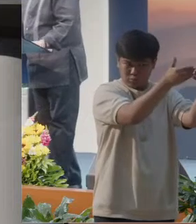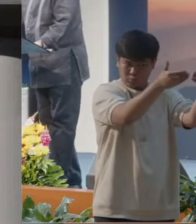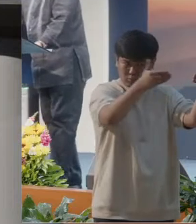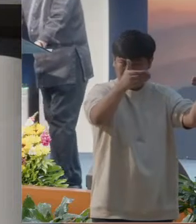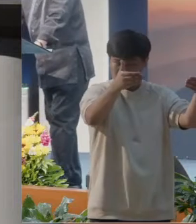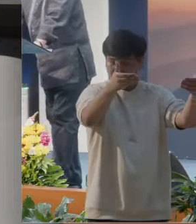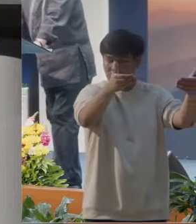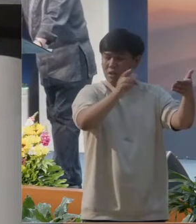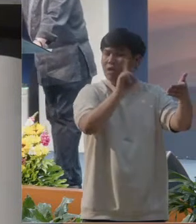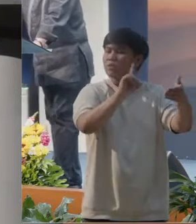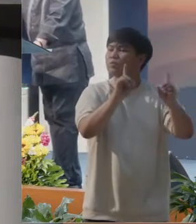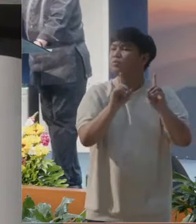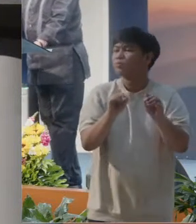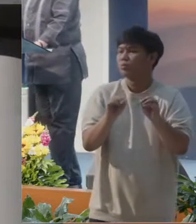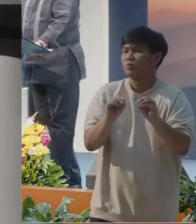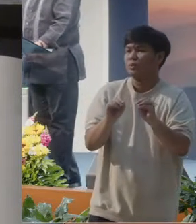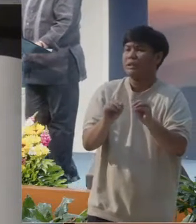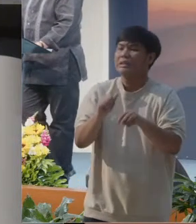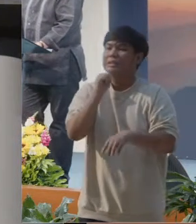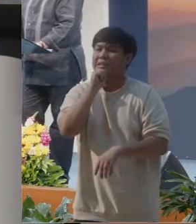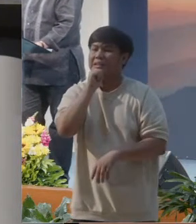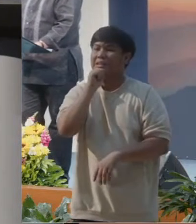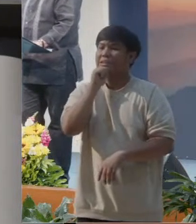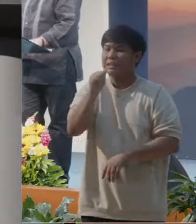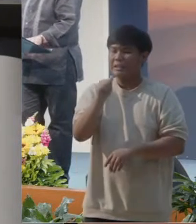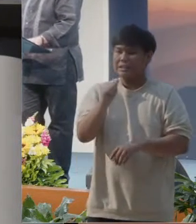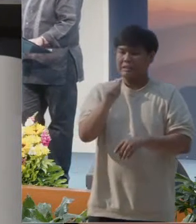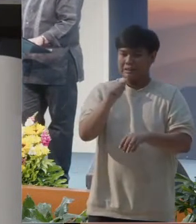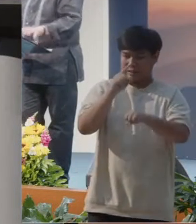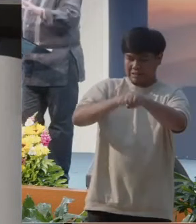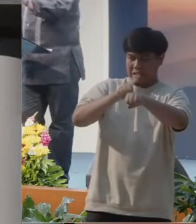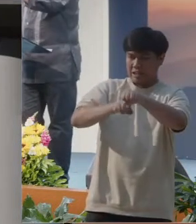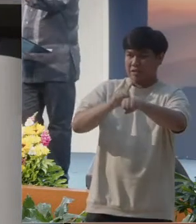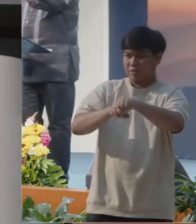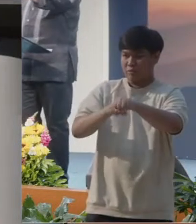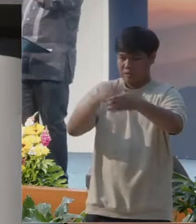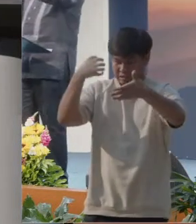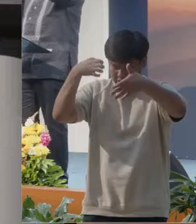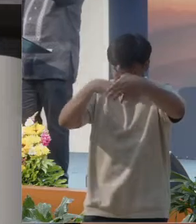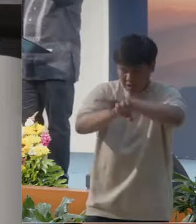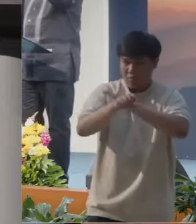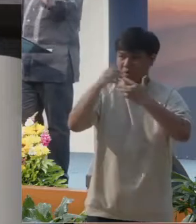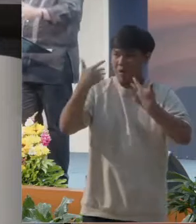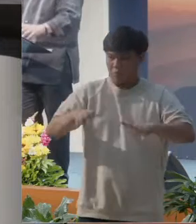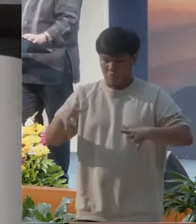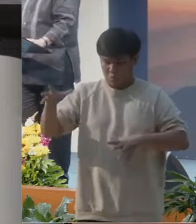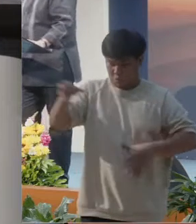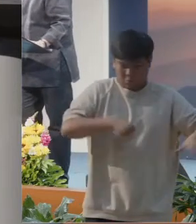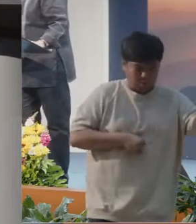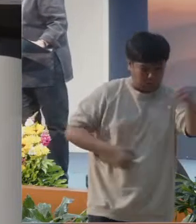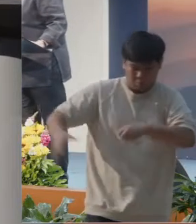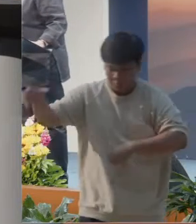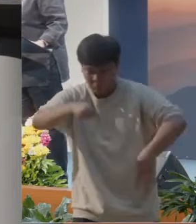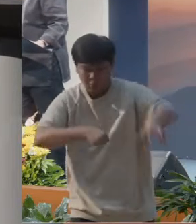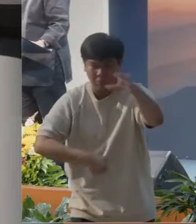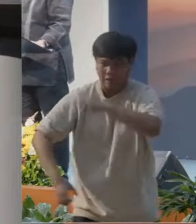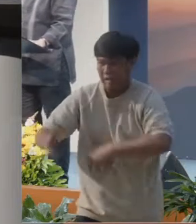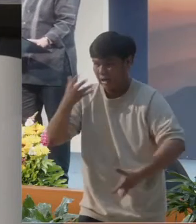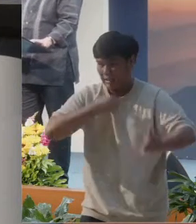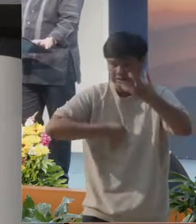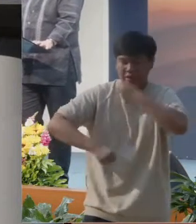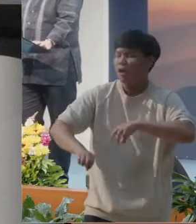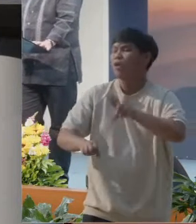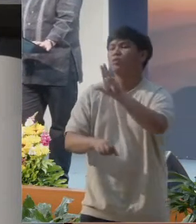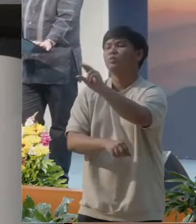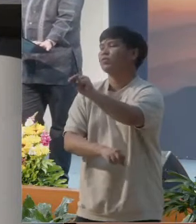Kanaan, ay hindi po ito pagkakataon na pumasok at kunin ang lahat ng kanilang makukuha sa mga bayan na